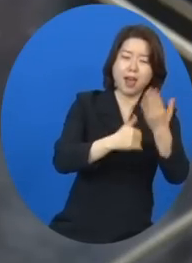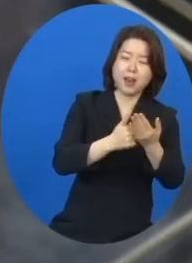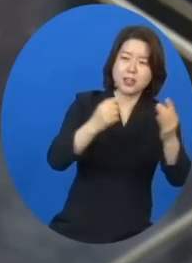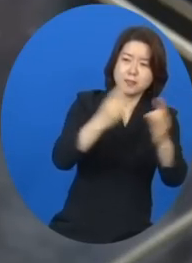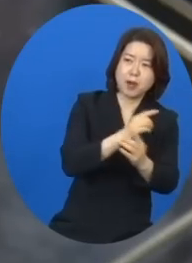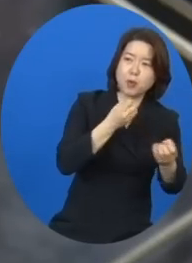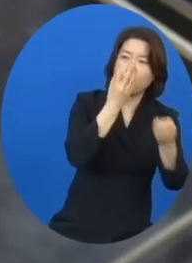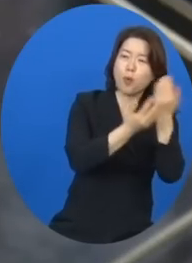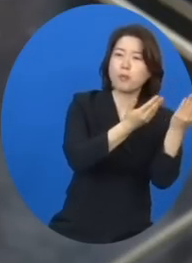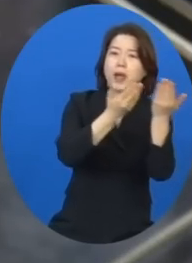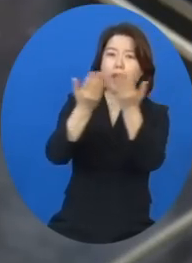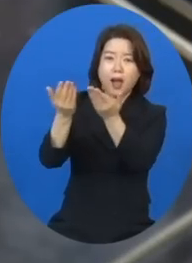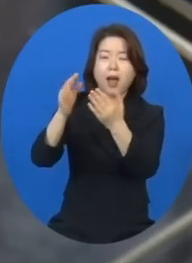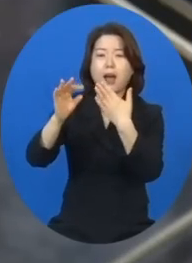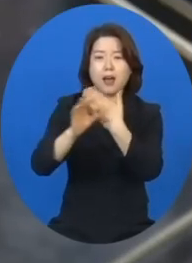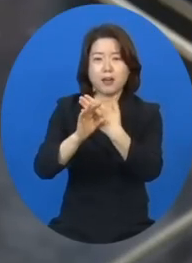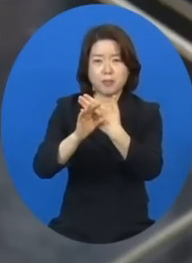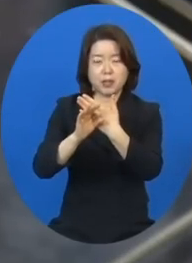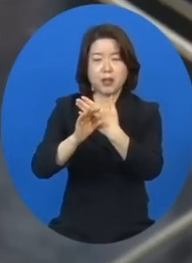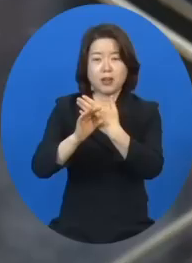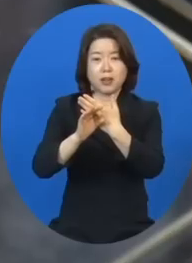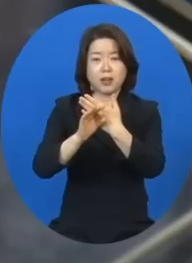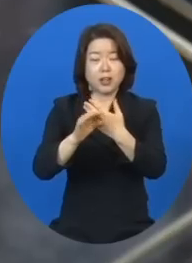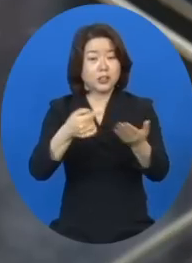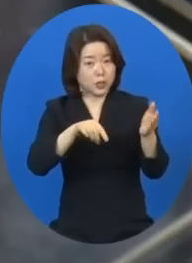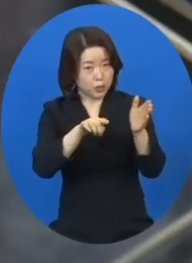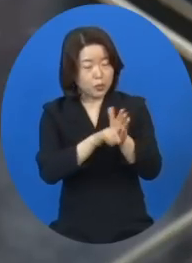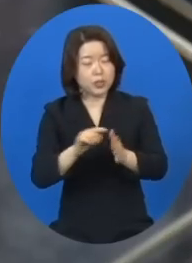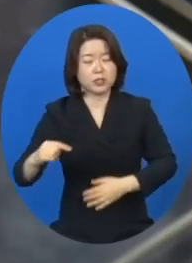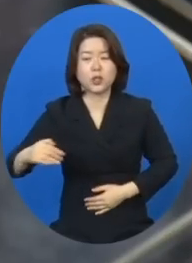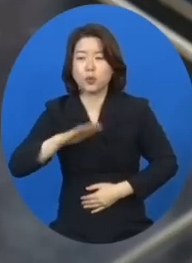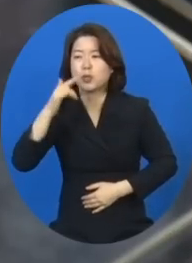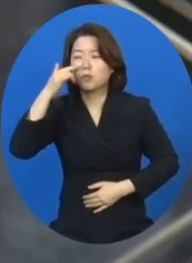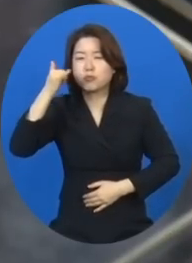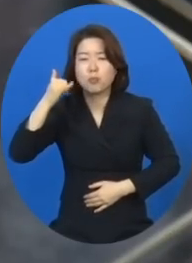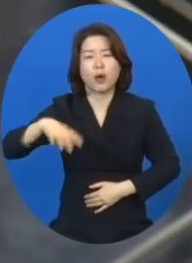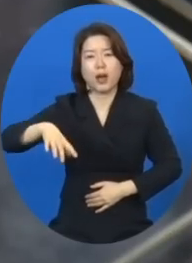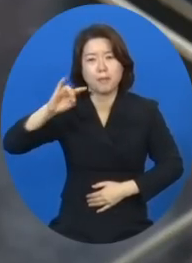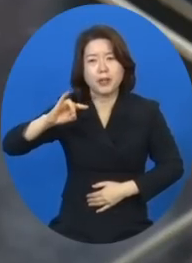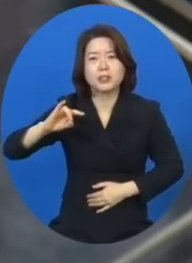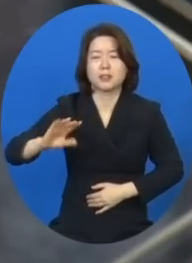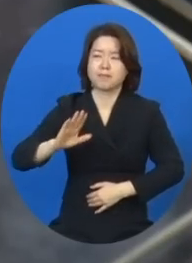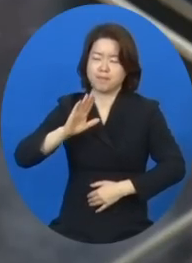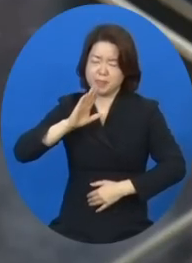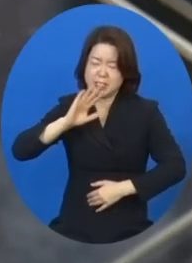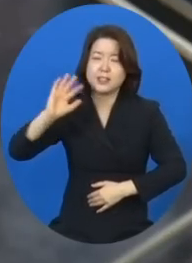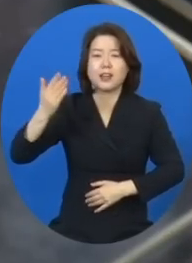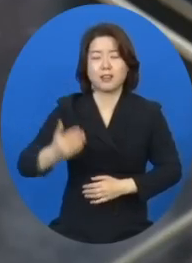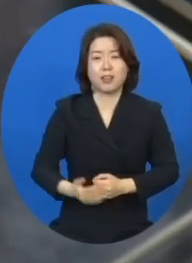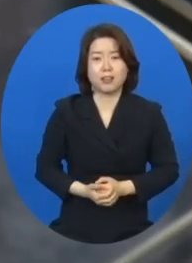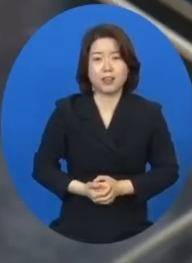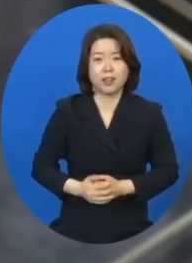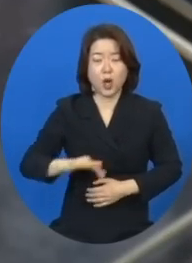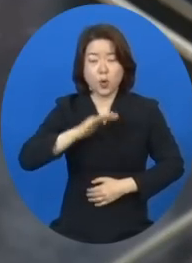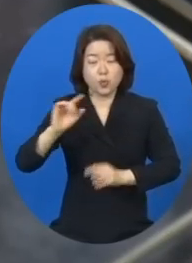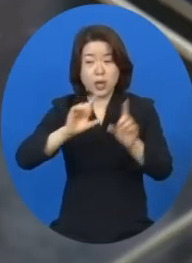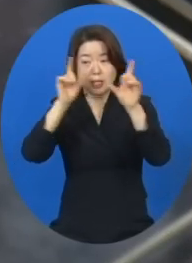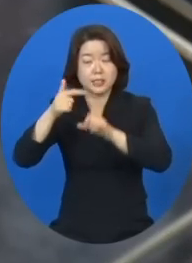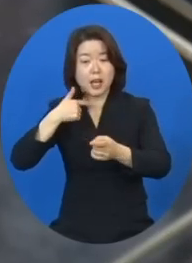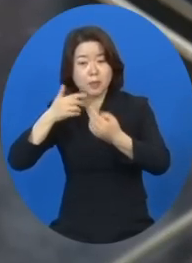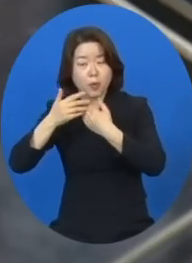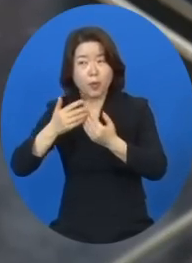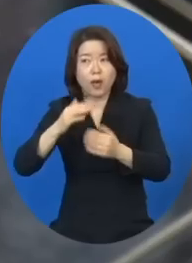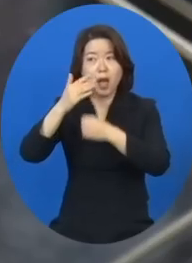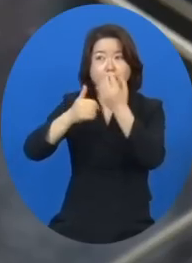삶이 진짜가 되어야 합니다. 하나님이 왕이심을 삶으로 고백할 수 있는 경외함이 우리에게